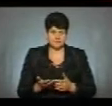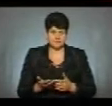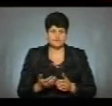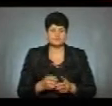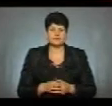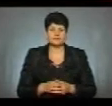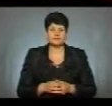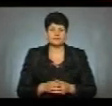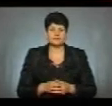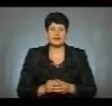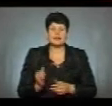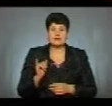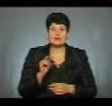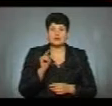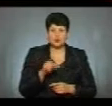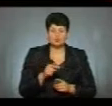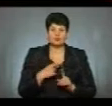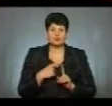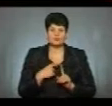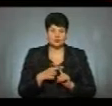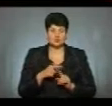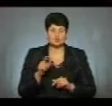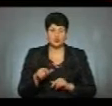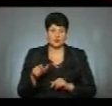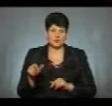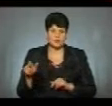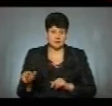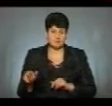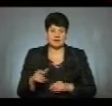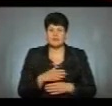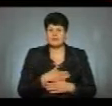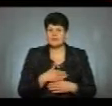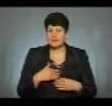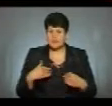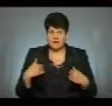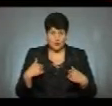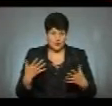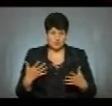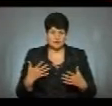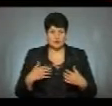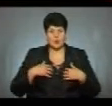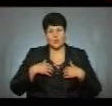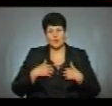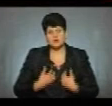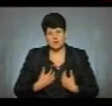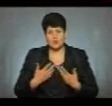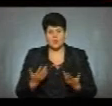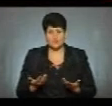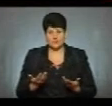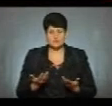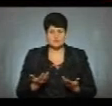Так. І тому плюс людям не хочеться, скажімо так, розчаровуватися